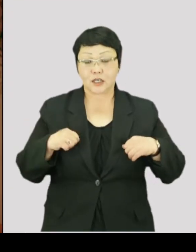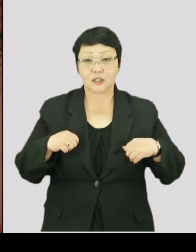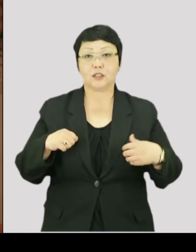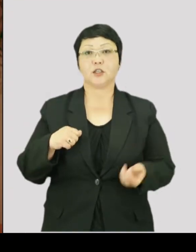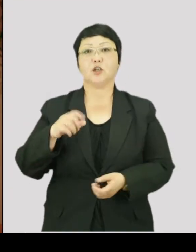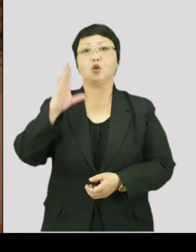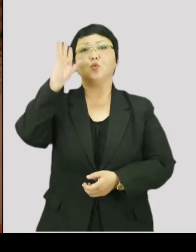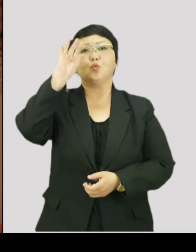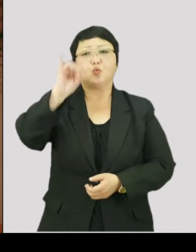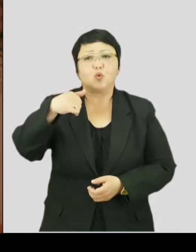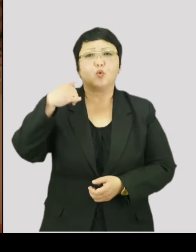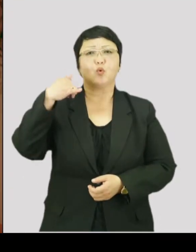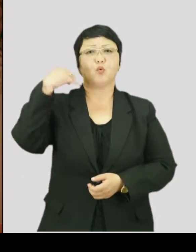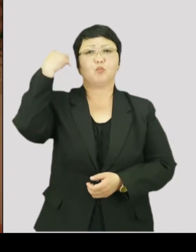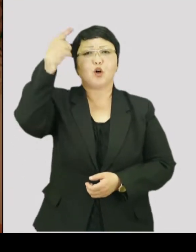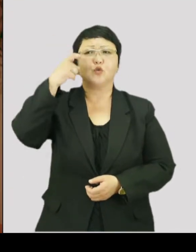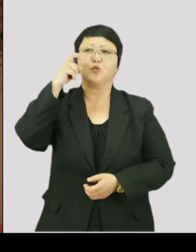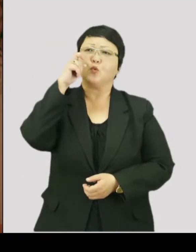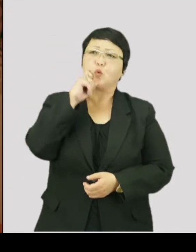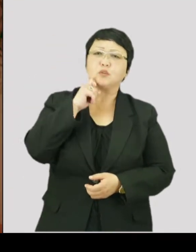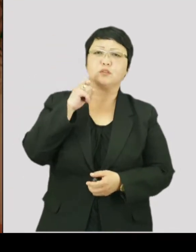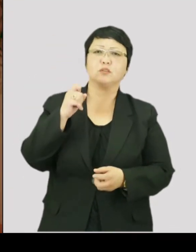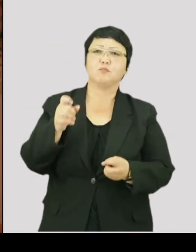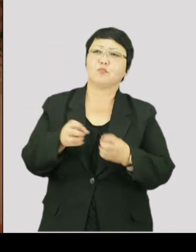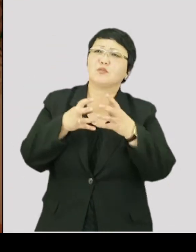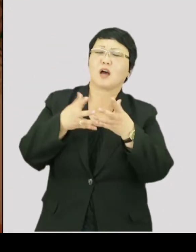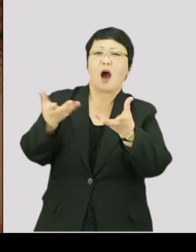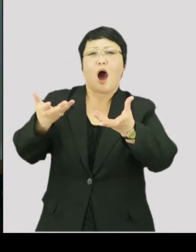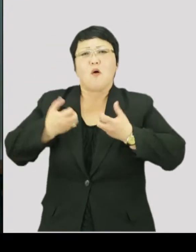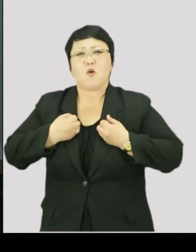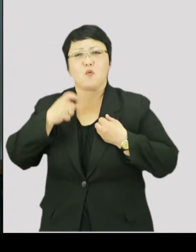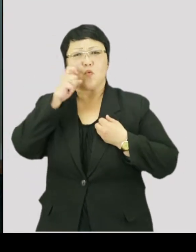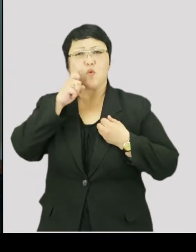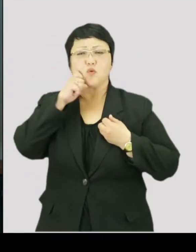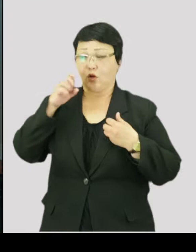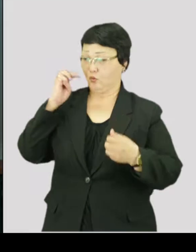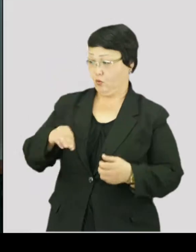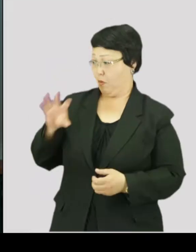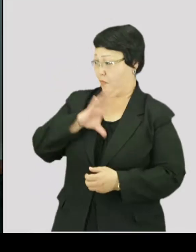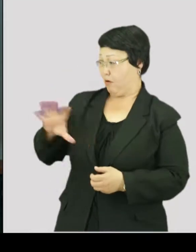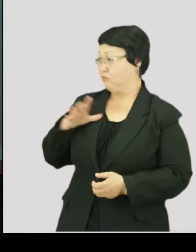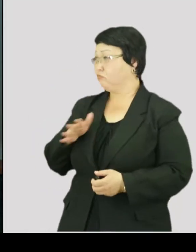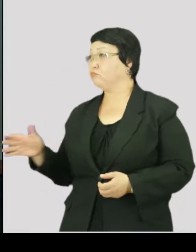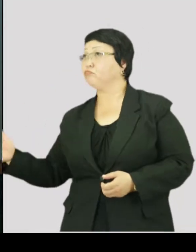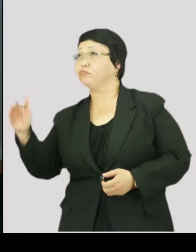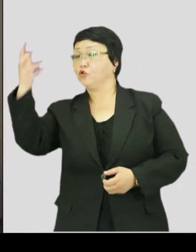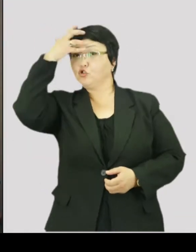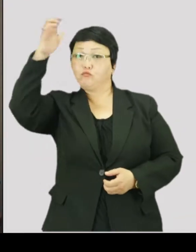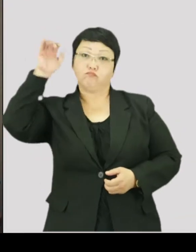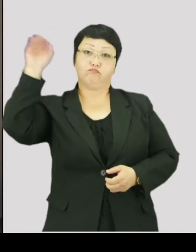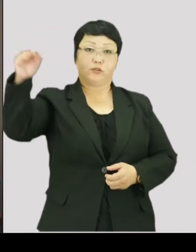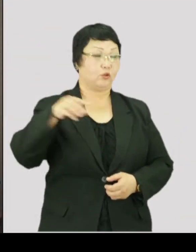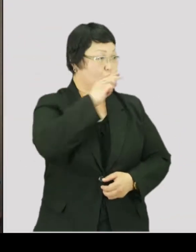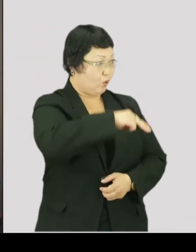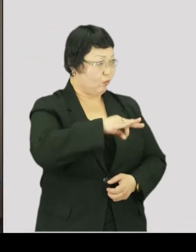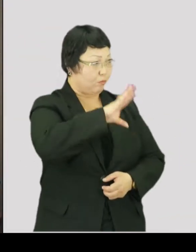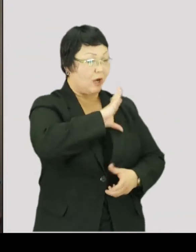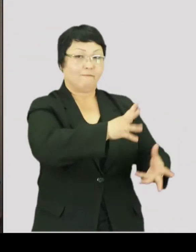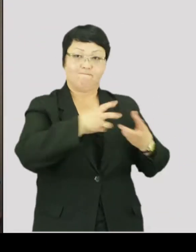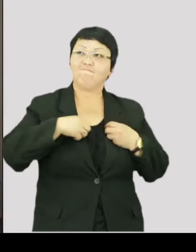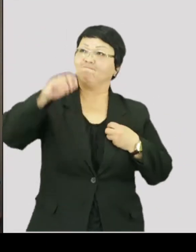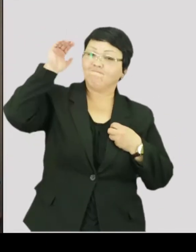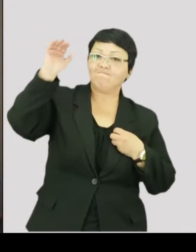хоолойг шийдвэр гаргагчдад хүргэх эндэр нь болж өгч байдаг. Миний хувьд төрийн бас байгуулахад төр засгийн үүднээс